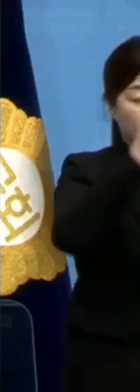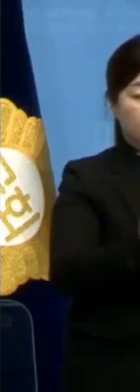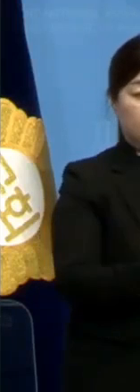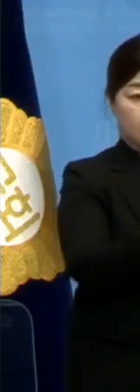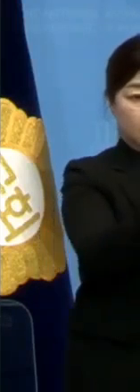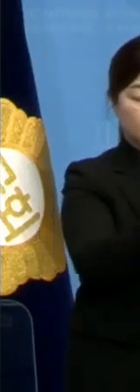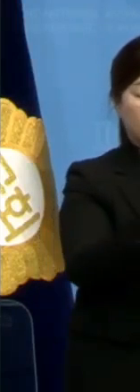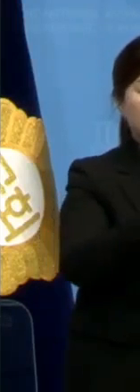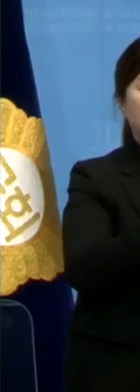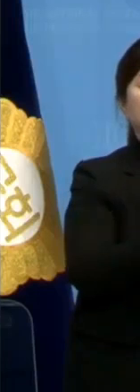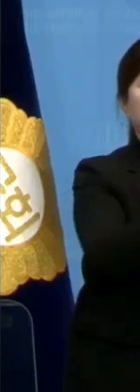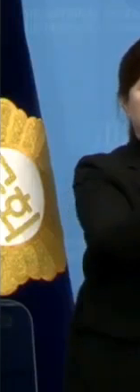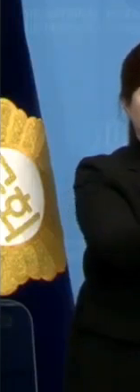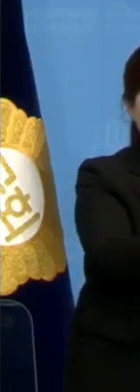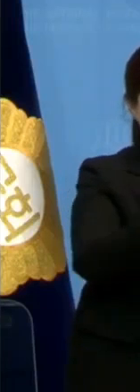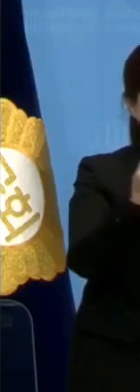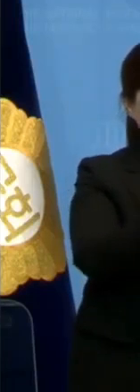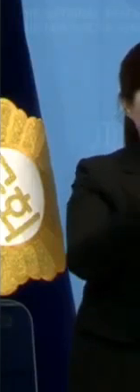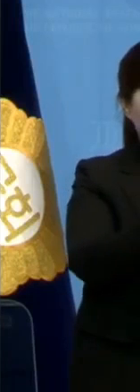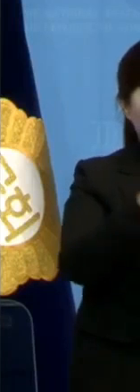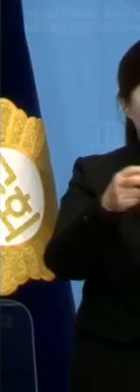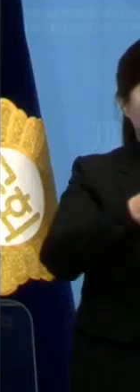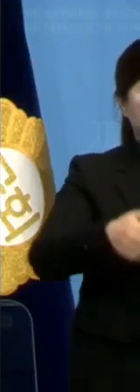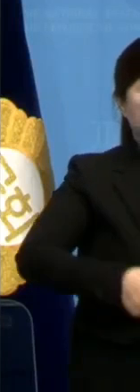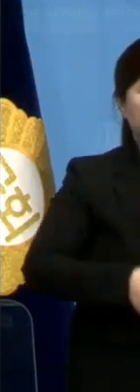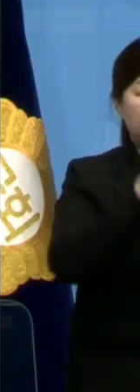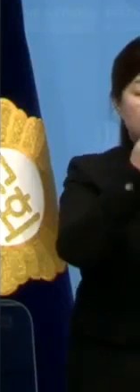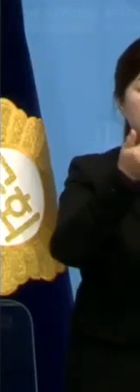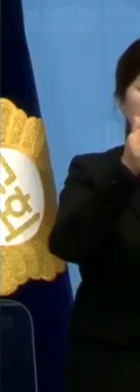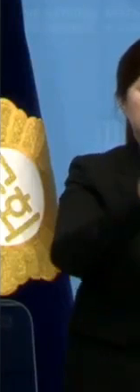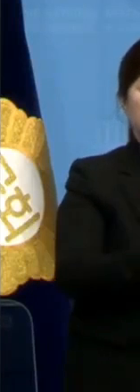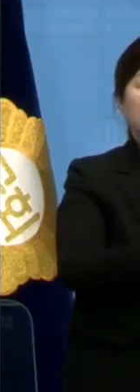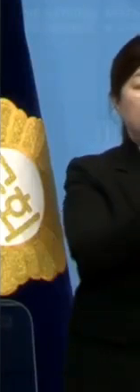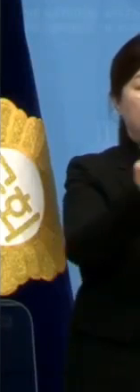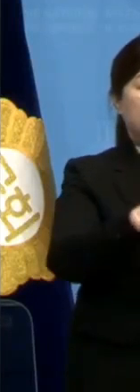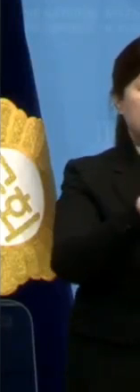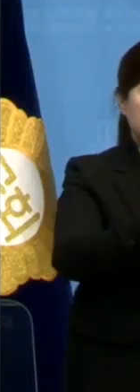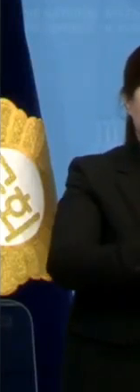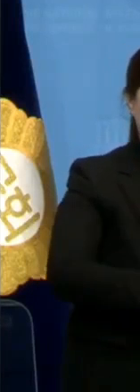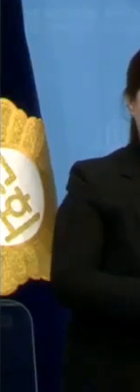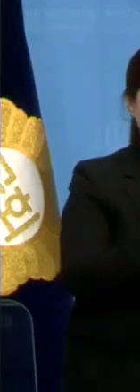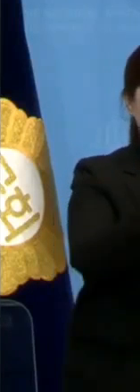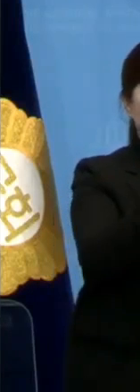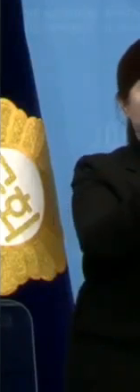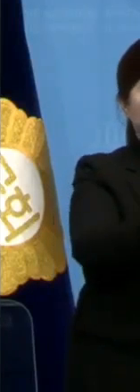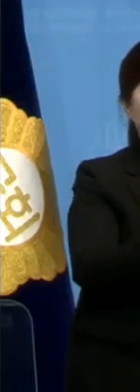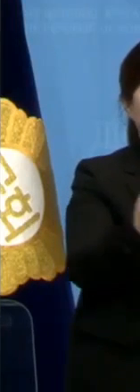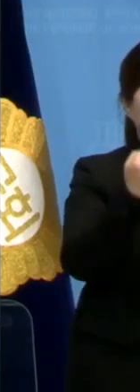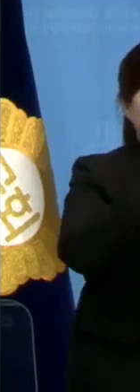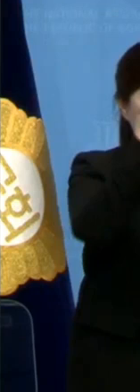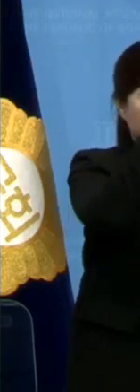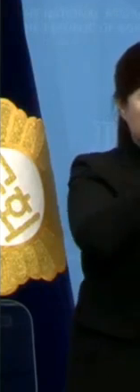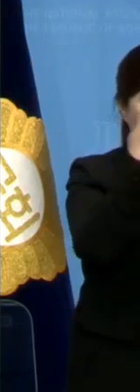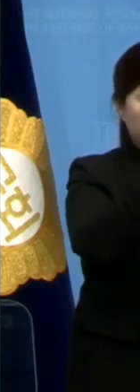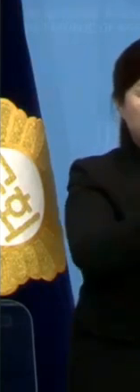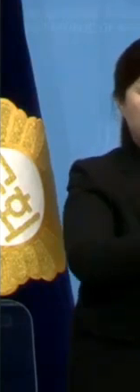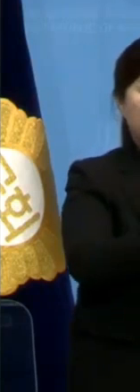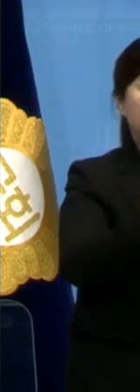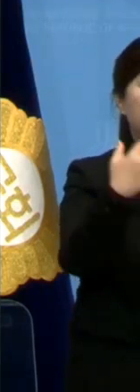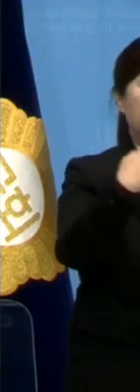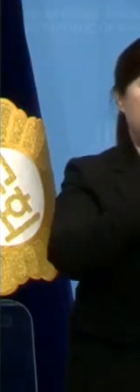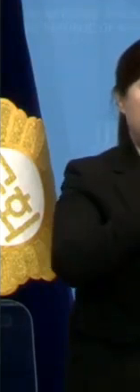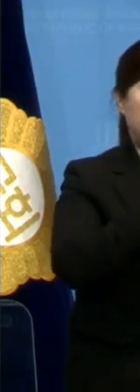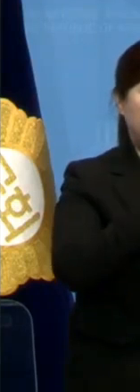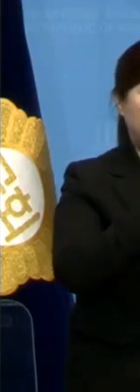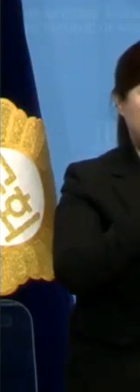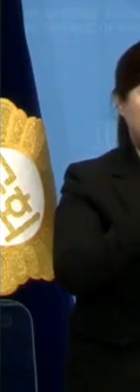발생하면 입원시키고 치료하는 2차, 3차 병원도 필요하지만 생활 현장에서 주민들의 건강관리 실태를 파악하거나 건강 위험